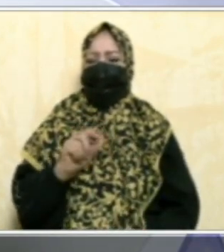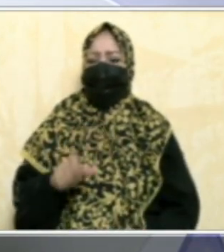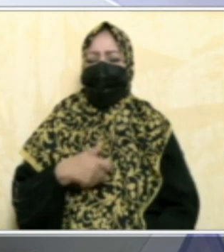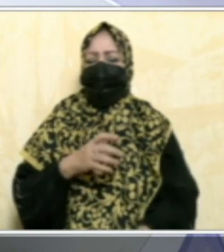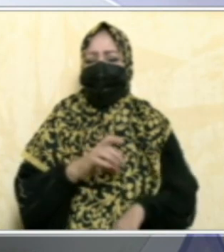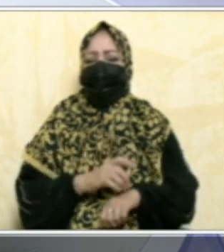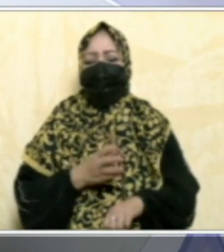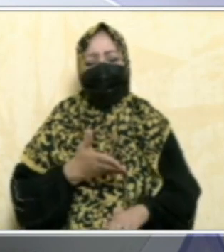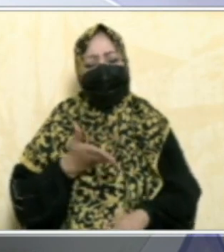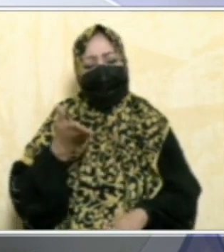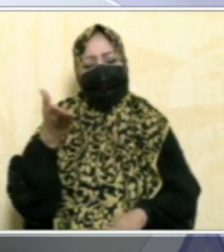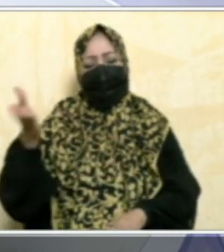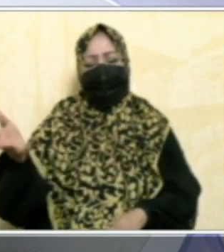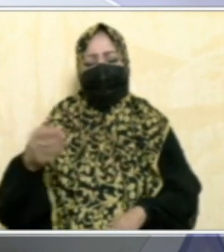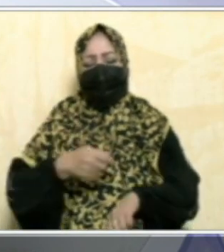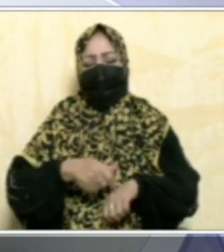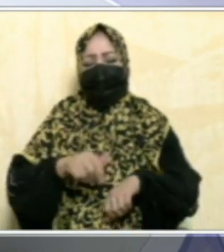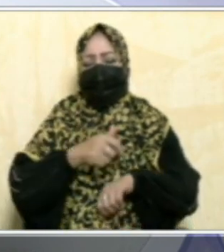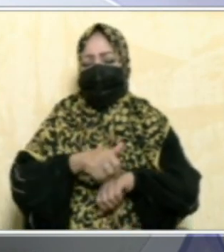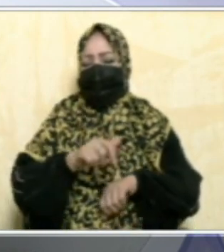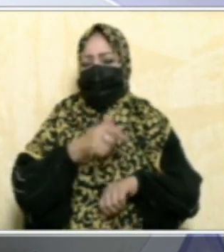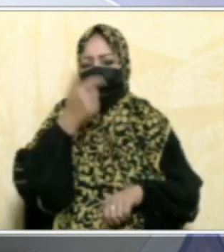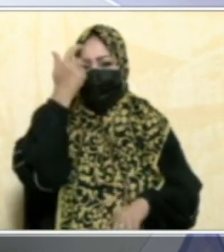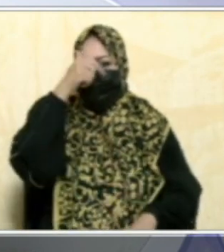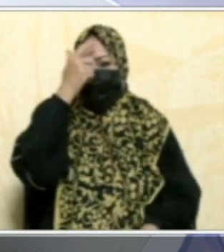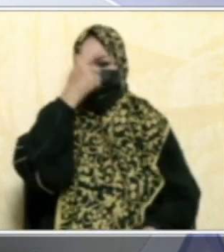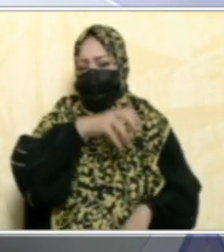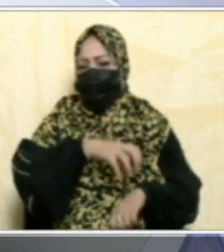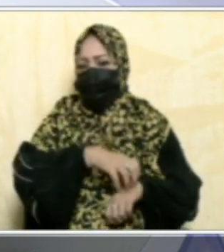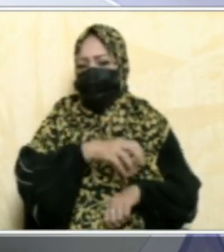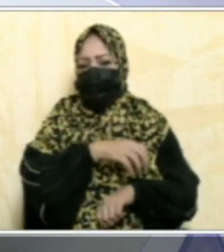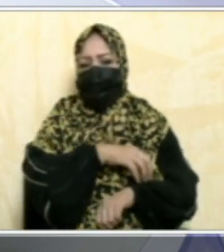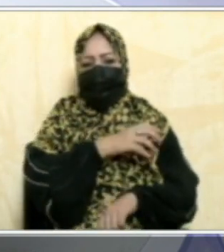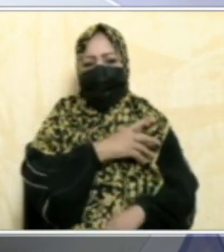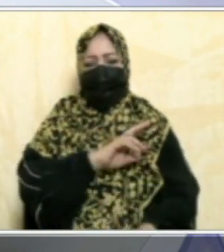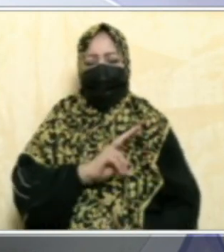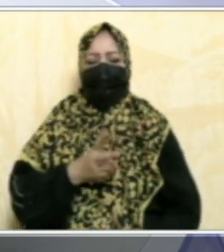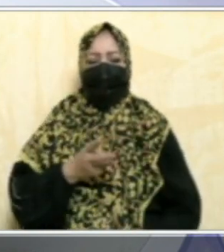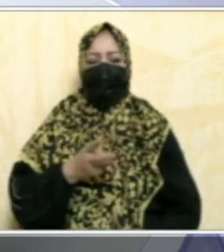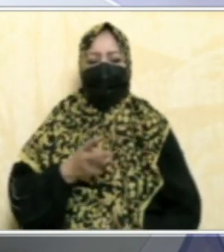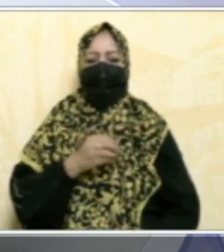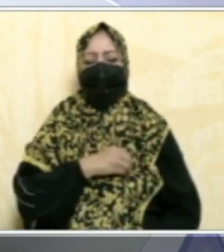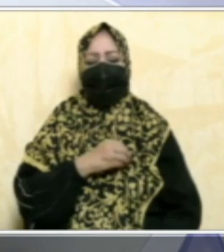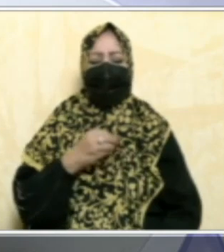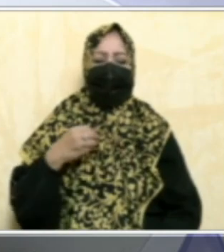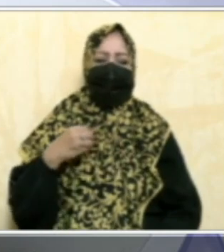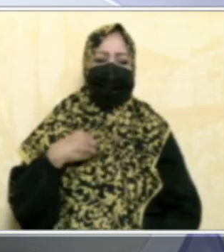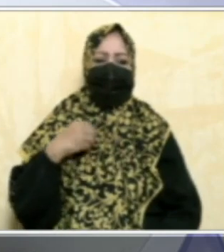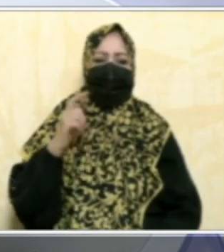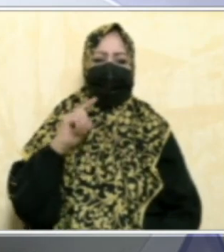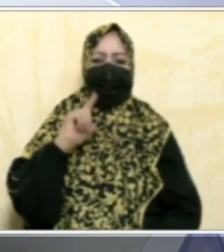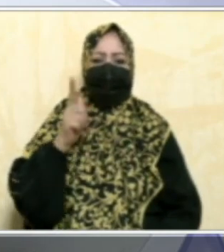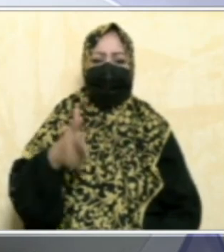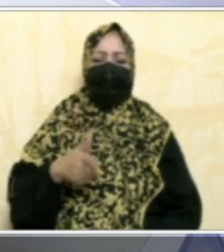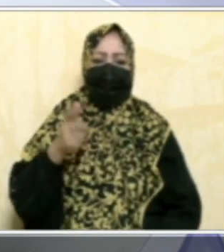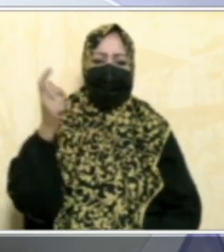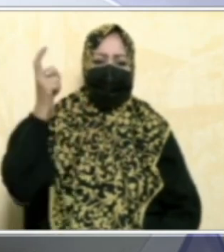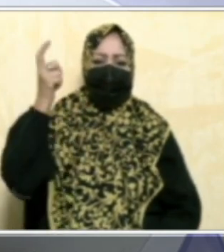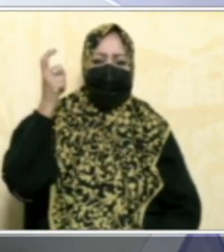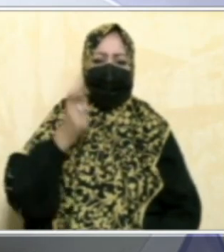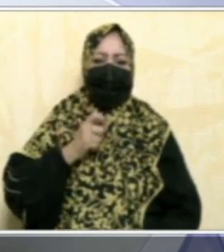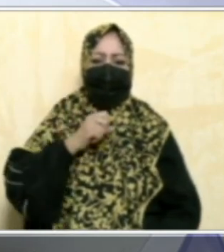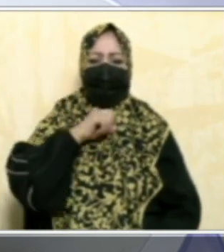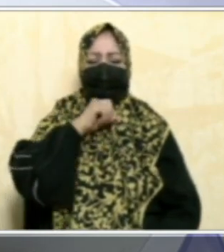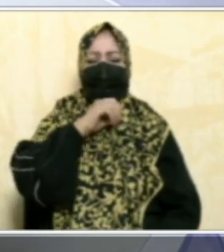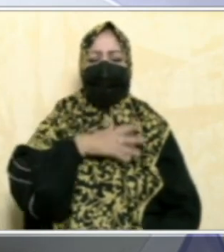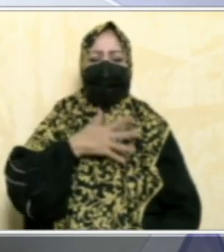العلاج الذي هو حجامة، وهو أحد أنواع العلاج التي نص عليها النبي صلى الله عليه وسلم في الصحيح. إن كان